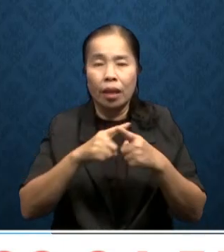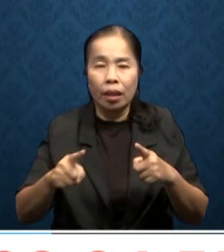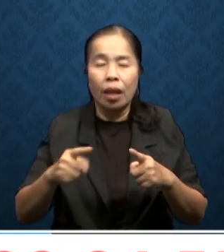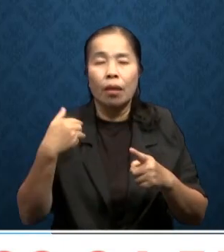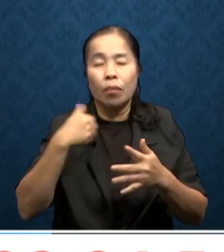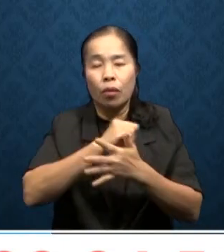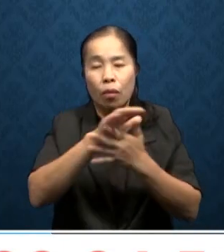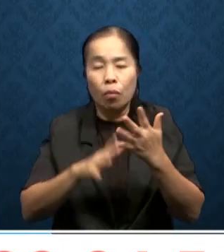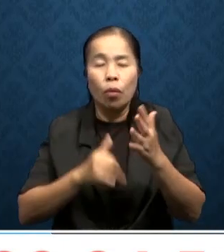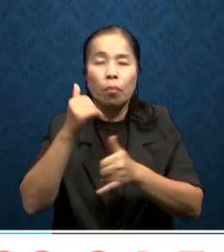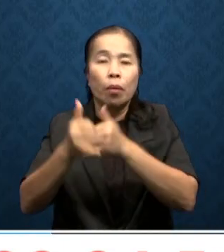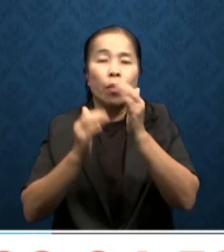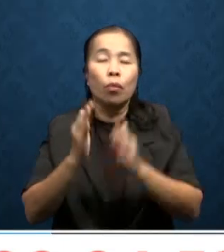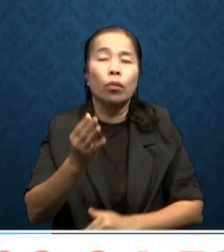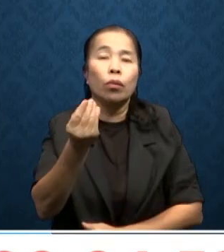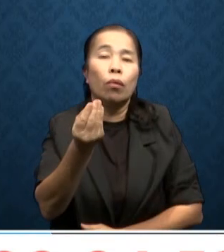มที่พัก